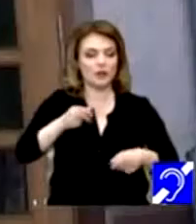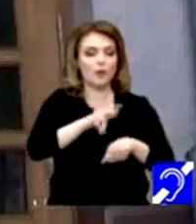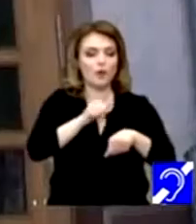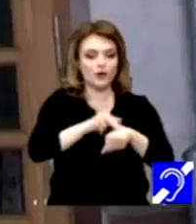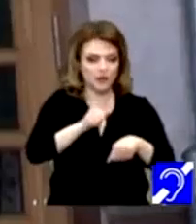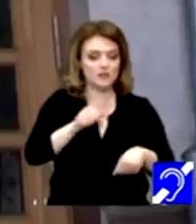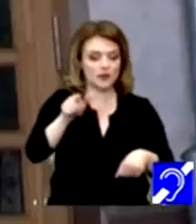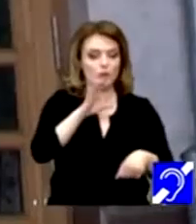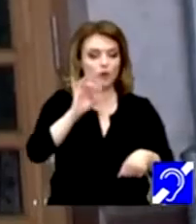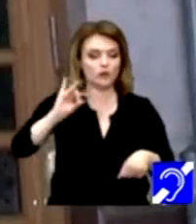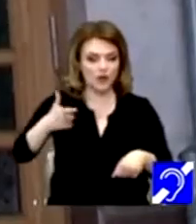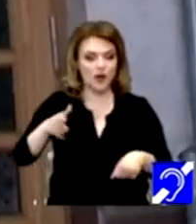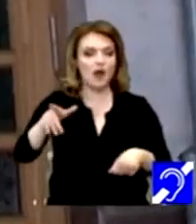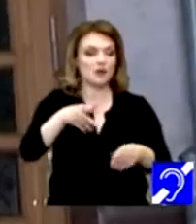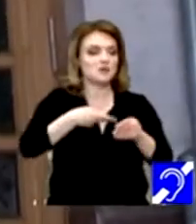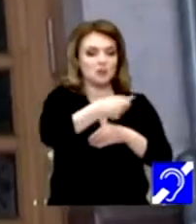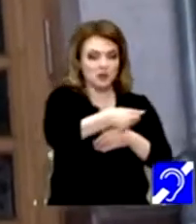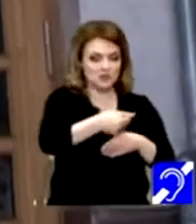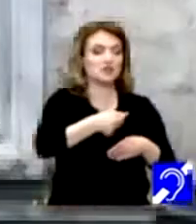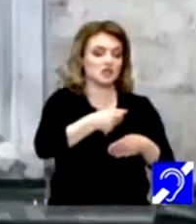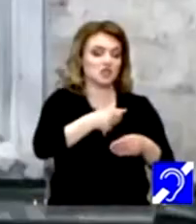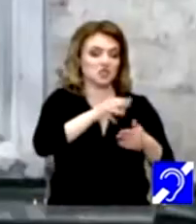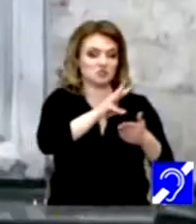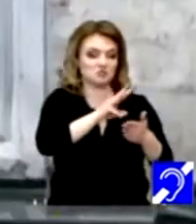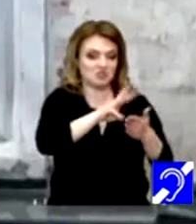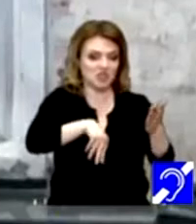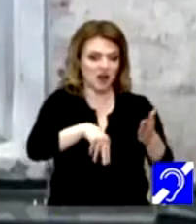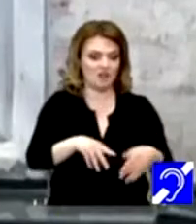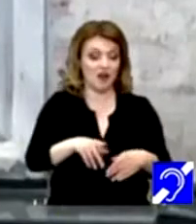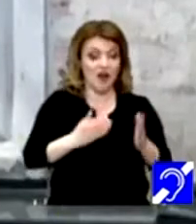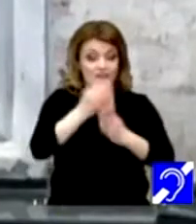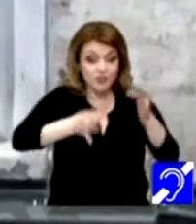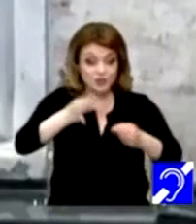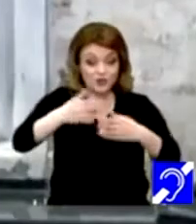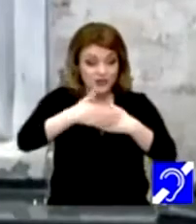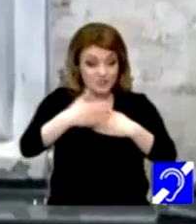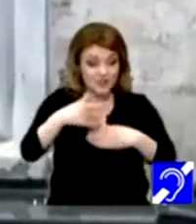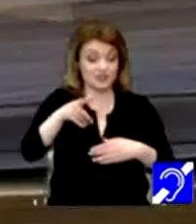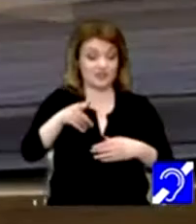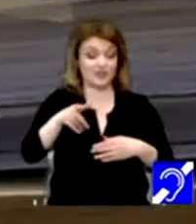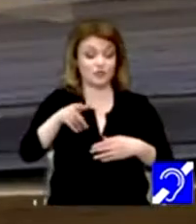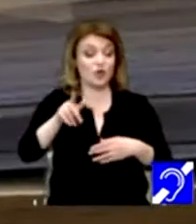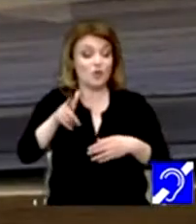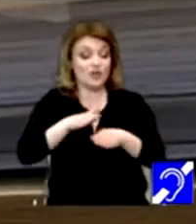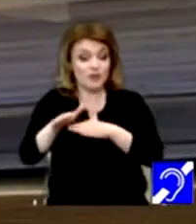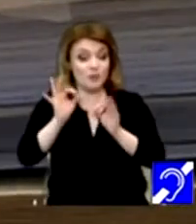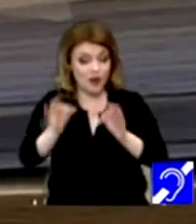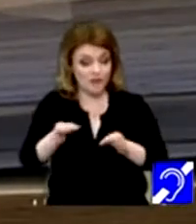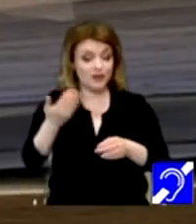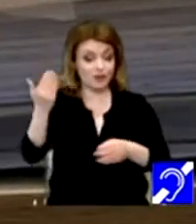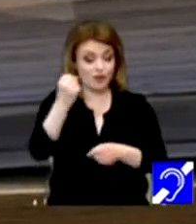Vladimir Botnar. Ei însă au fost achitați de CSJ, deși Curtea de Apel Chișinău i-a condamnat pentru neglijență în serviciu prin